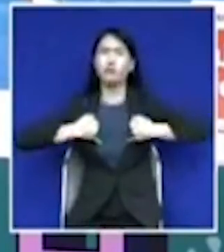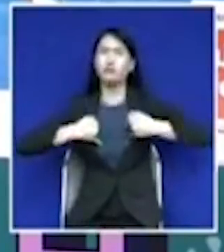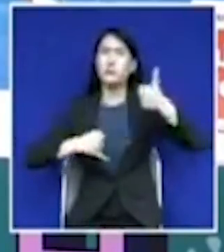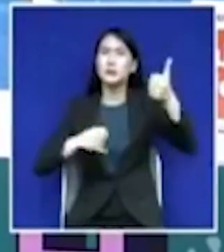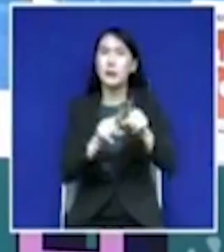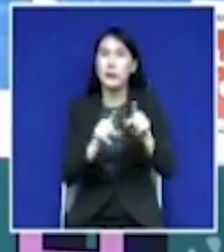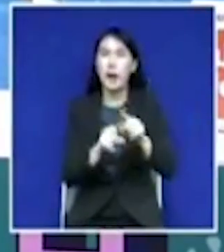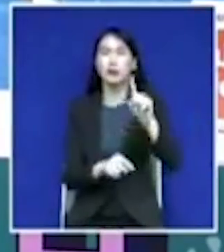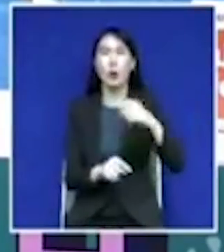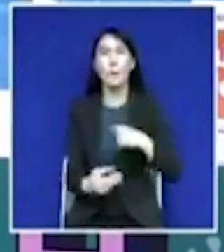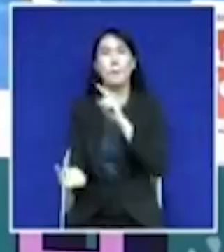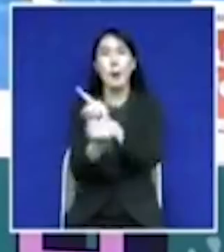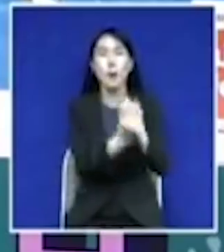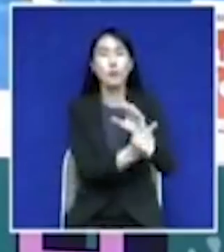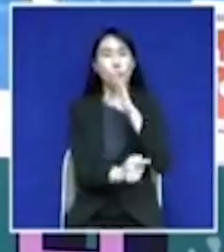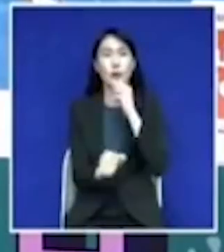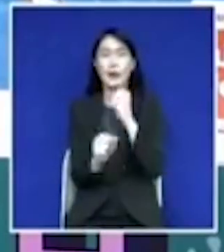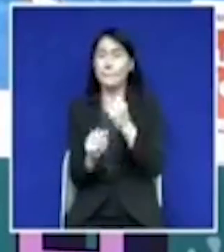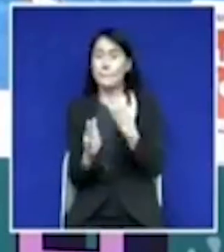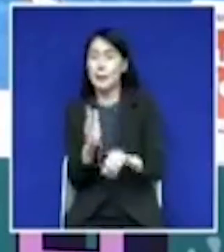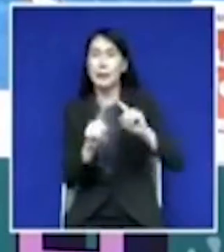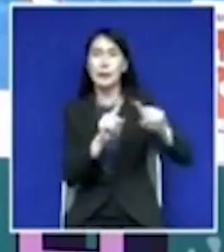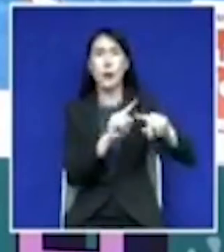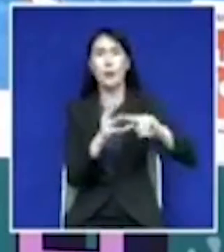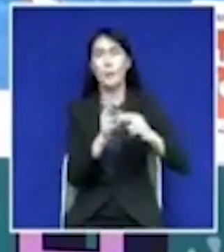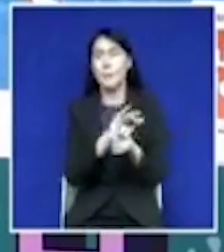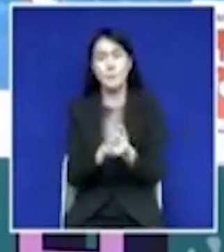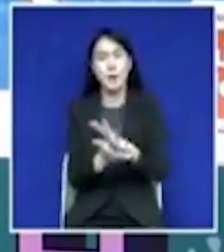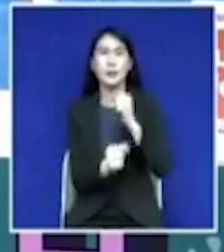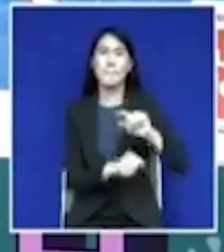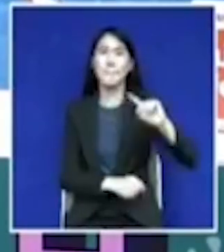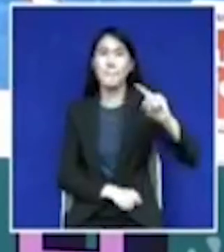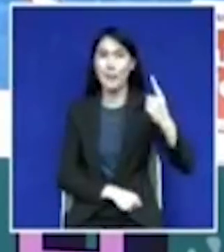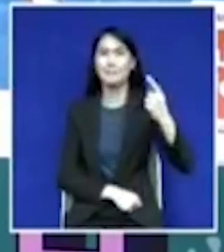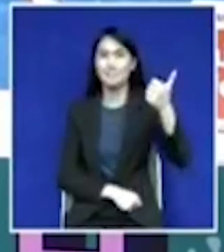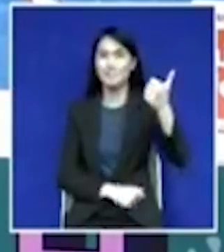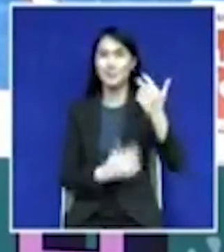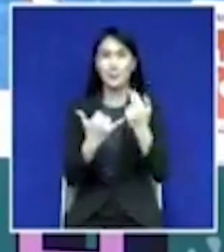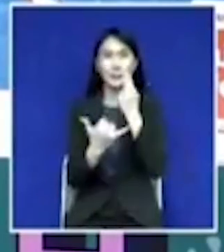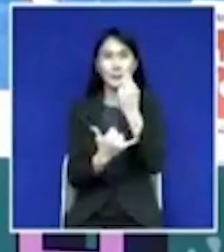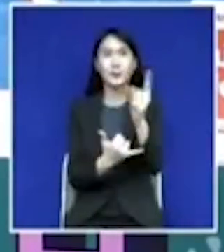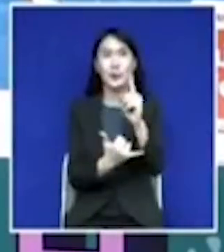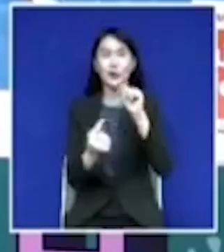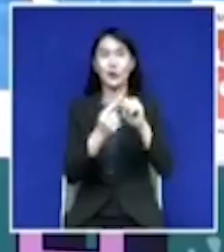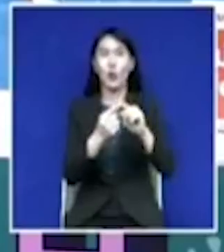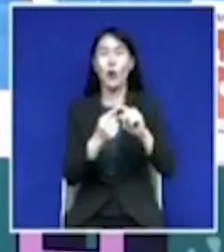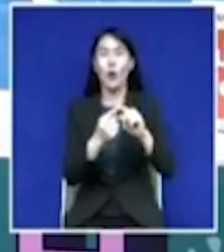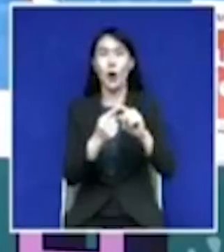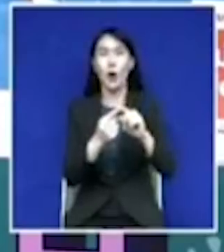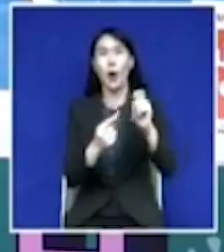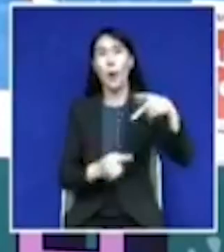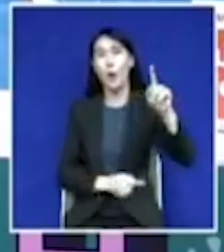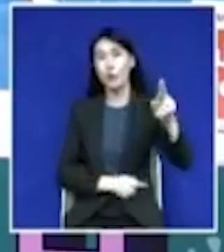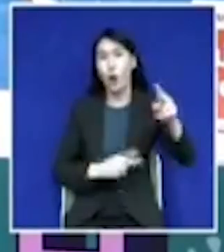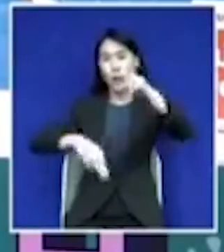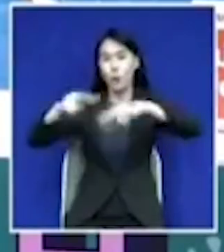งตนแสดงตัวถ้าทำอะไรไม่ถูกที่ผ่านมาก็ทำให้ถูกซะนะครับซึ่งตอนนี้ทางภาคของทางฝ่ายปกครองนะครับท่านผู้ว่าราช